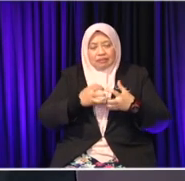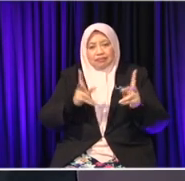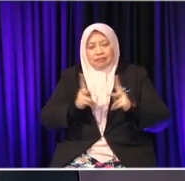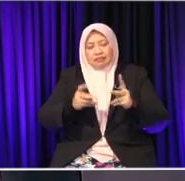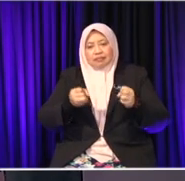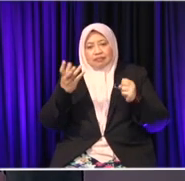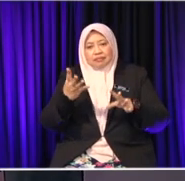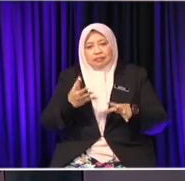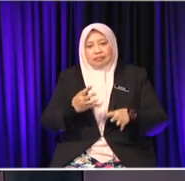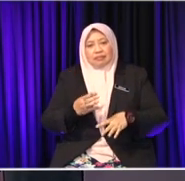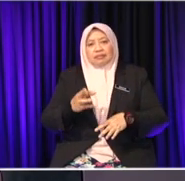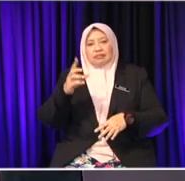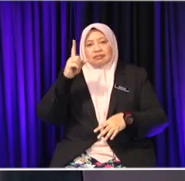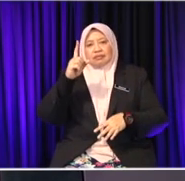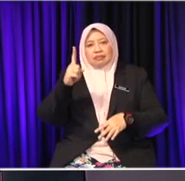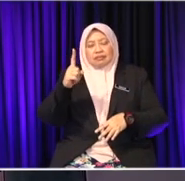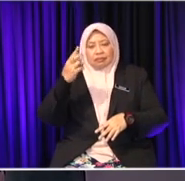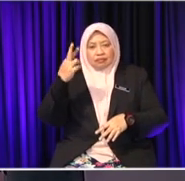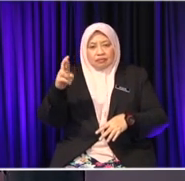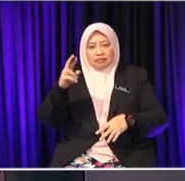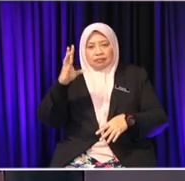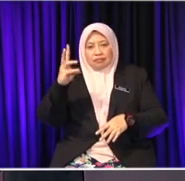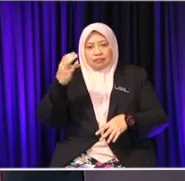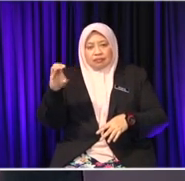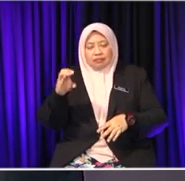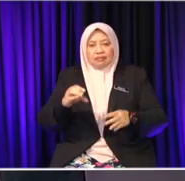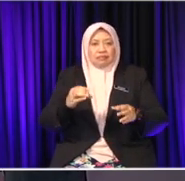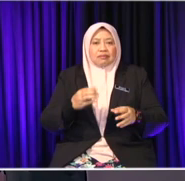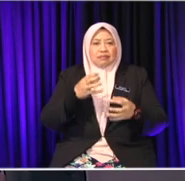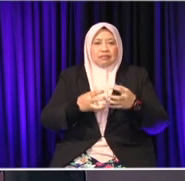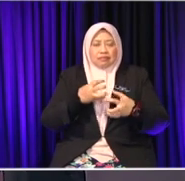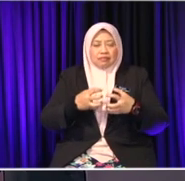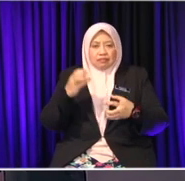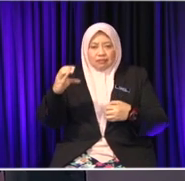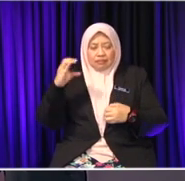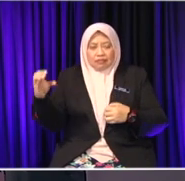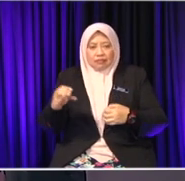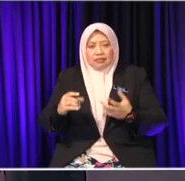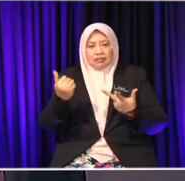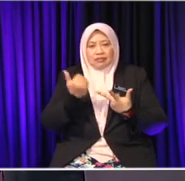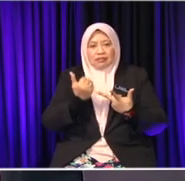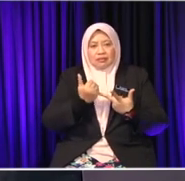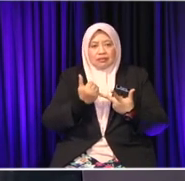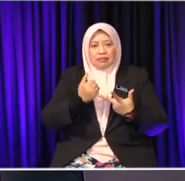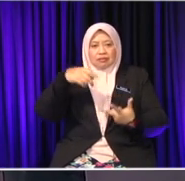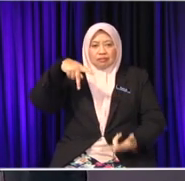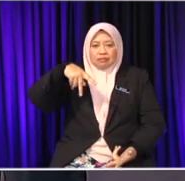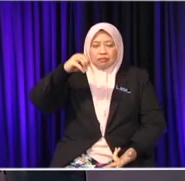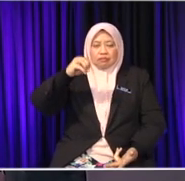1600 Sisi yaitu Oke dan si yang ketiga adalah polisi polisi